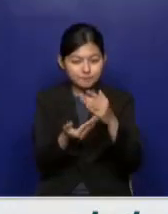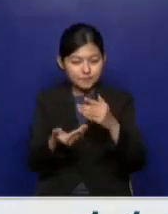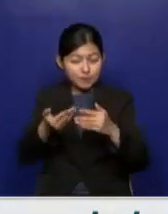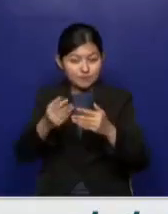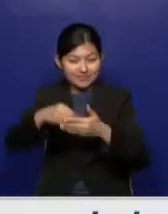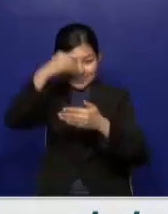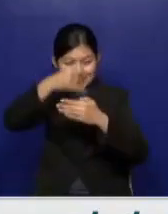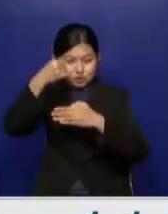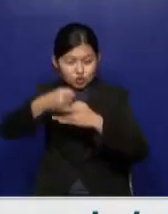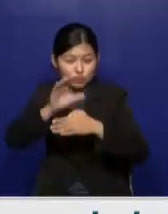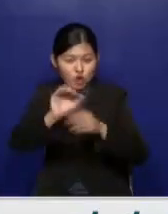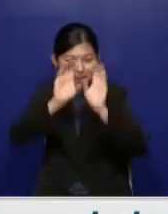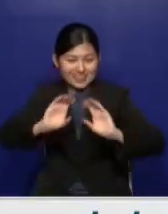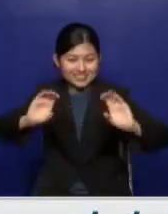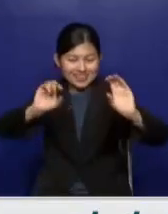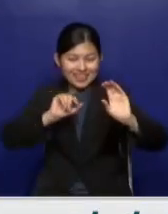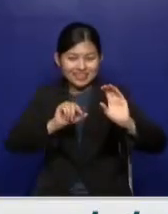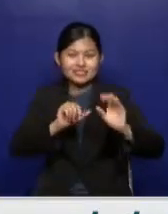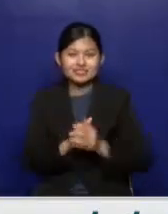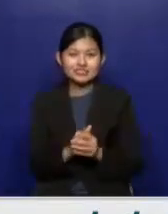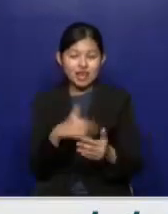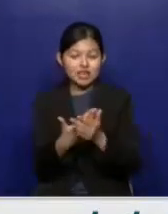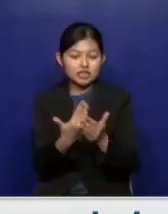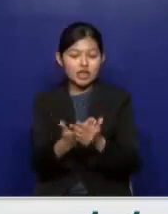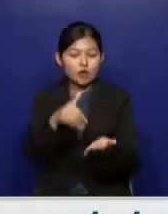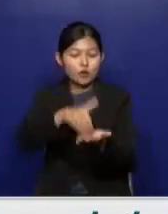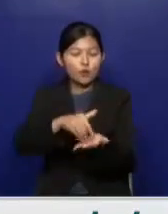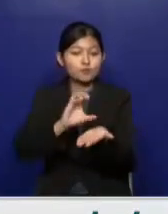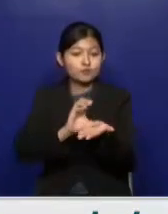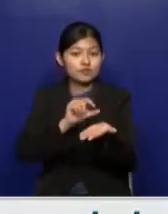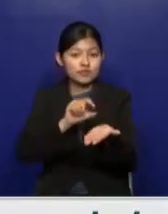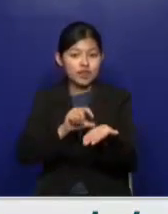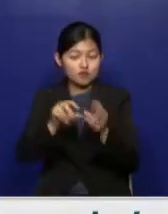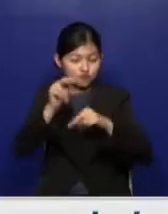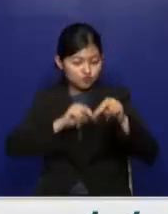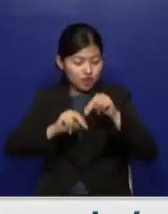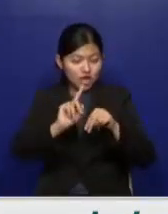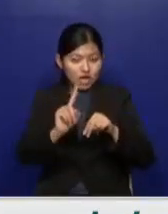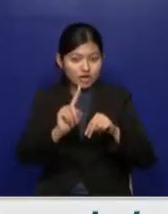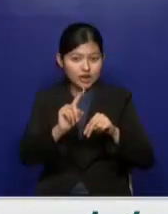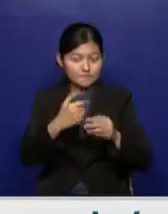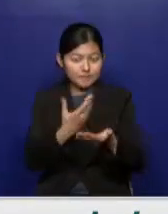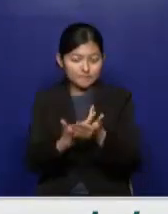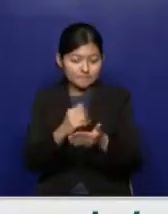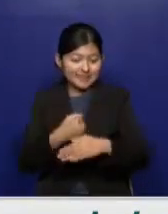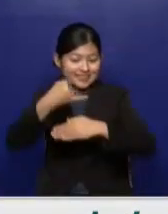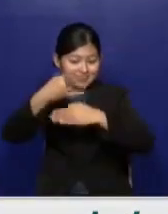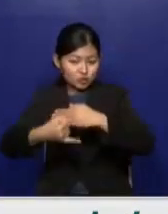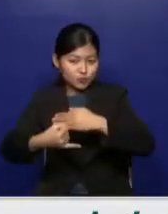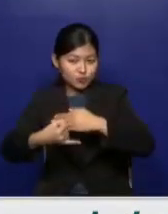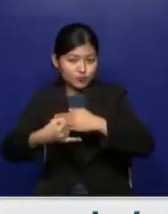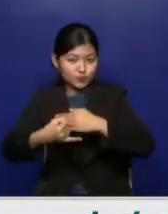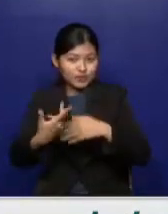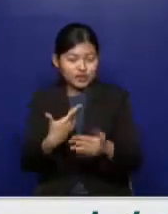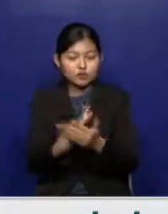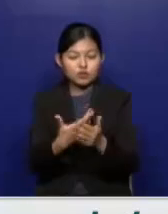การท่านประธานที่เคารพครับงบกลางนี้ดูแลในส่วนของเงินปรับวุฒิต่างๆเนี่ยครับกระทรวงการ